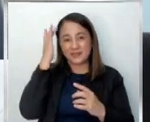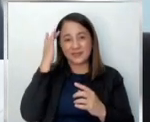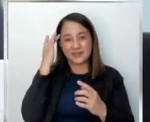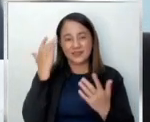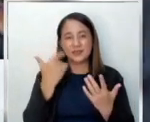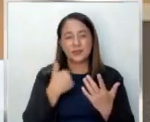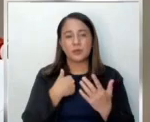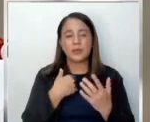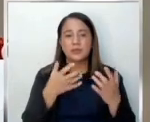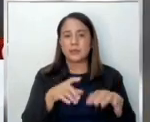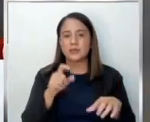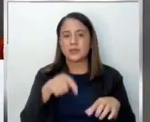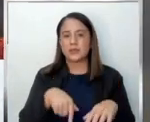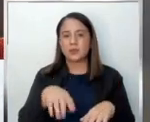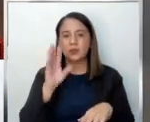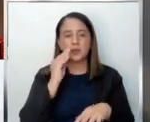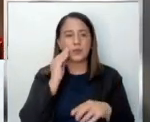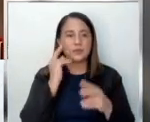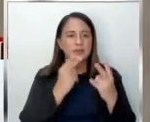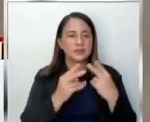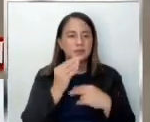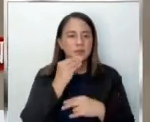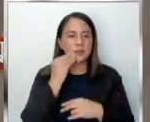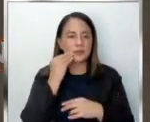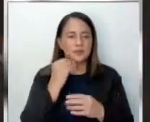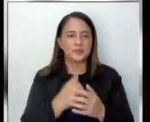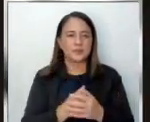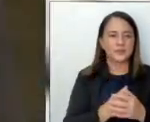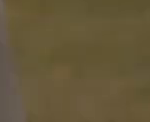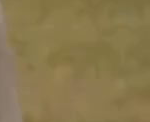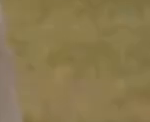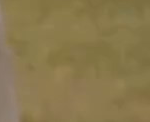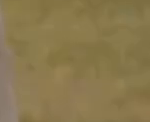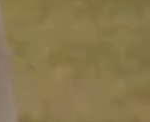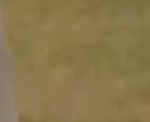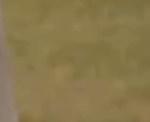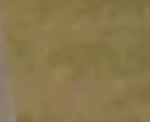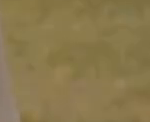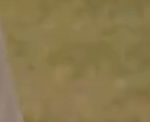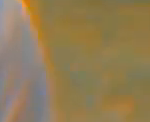have to go back home. Nelson Canlas, updated sa Showbiz Happenings.